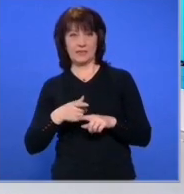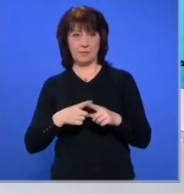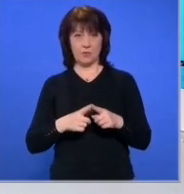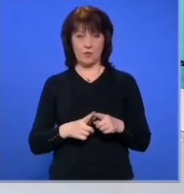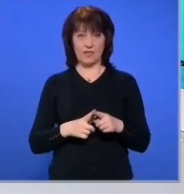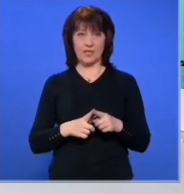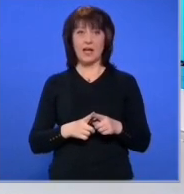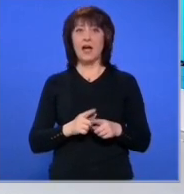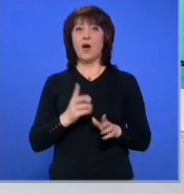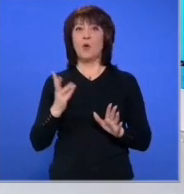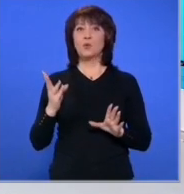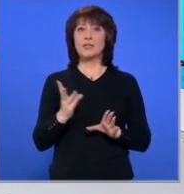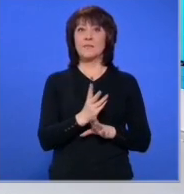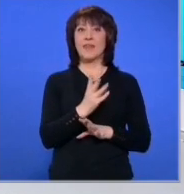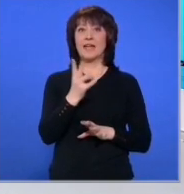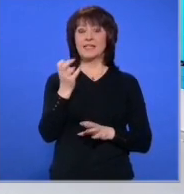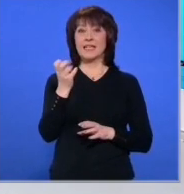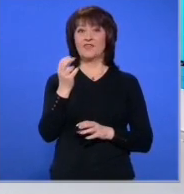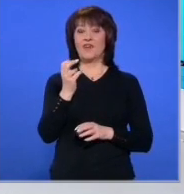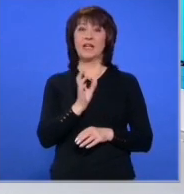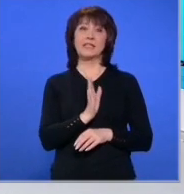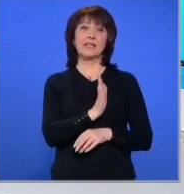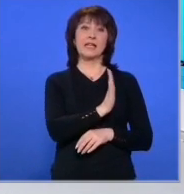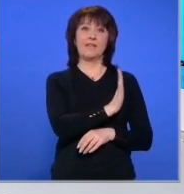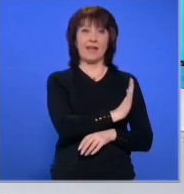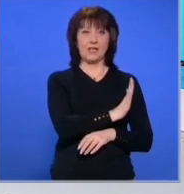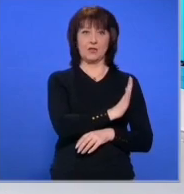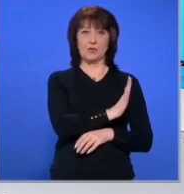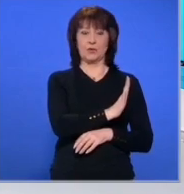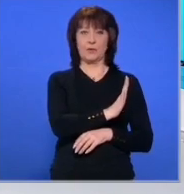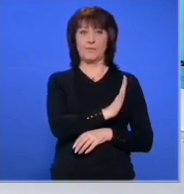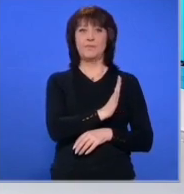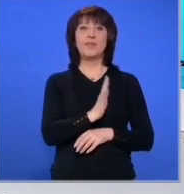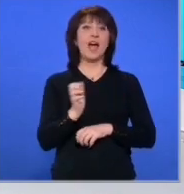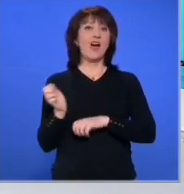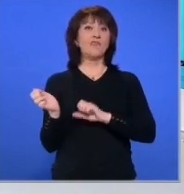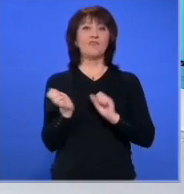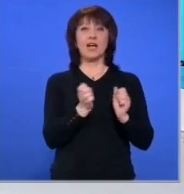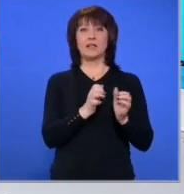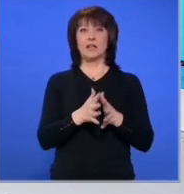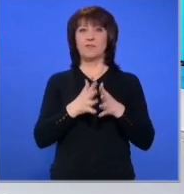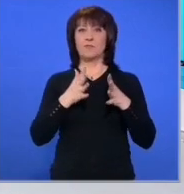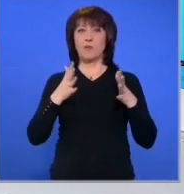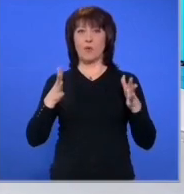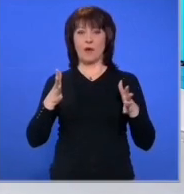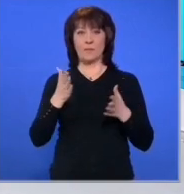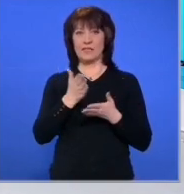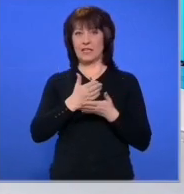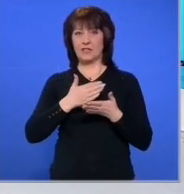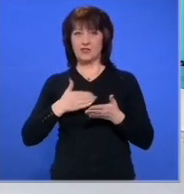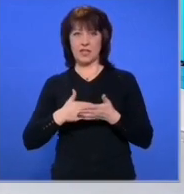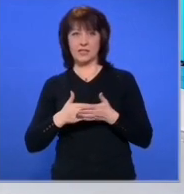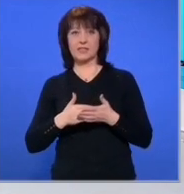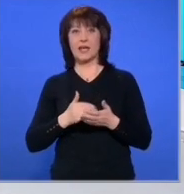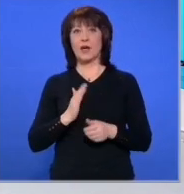страната до 18-20 градуса на изток. Вятърът в по-голямата част от страната ще се ориентира